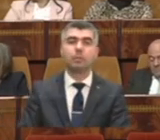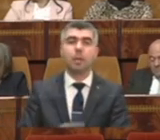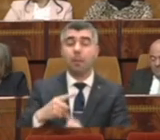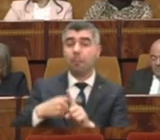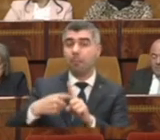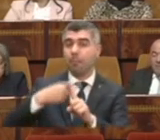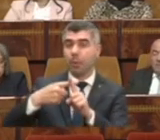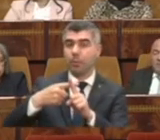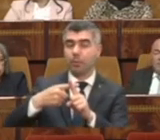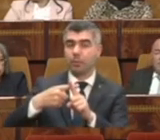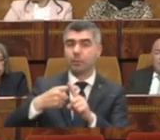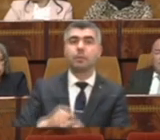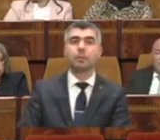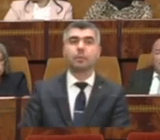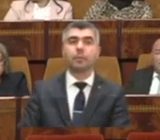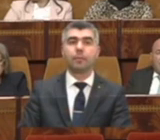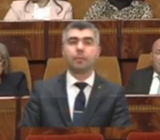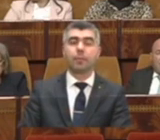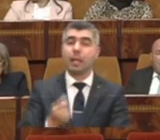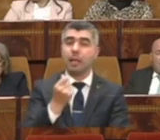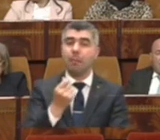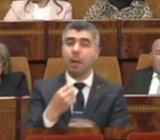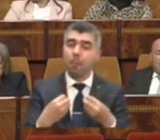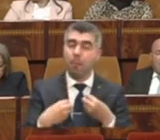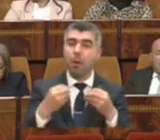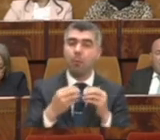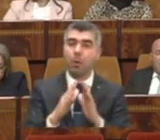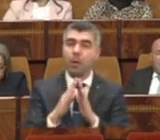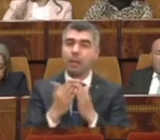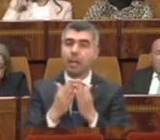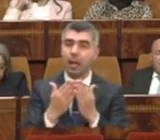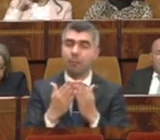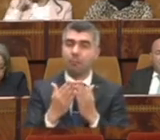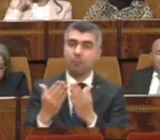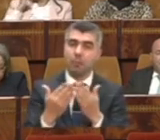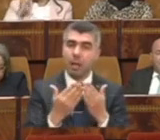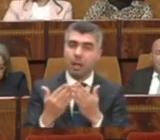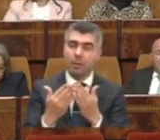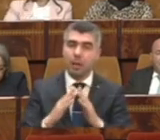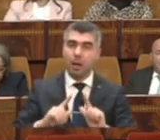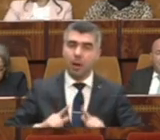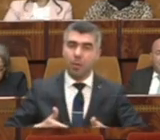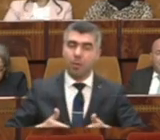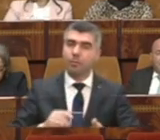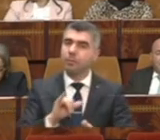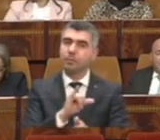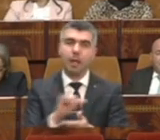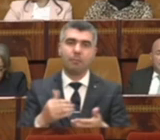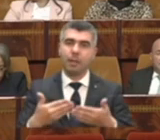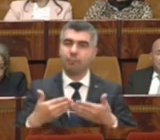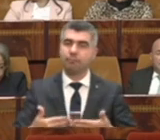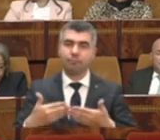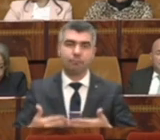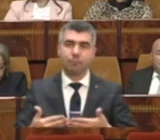الزيادة في ثمن الكتب والمناهج الدراسية، ما يمكنش في الوضعية الحالية اللي منهكة